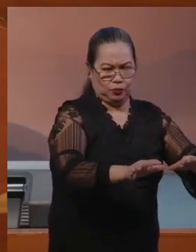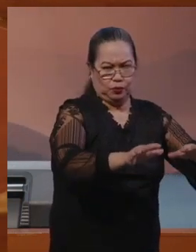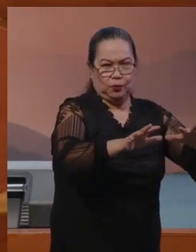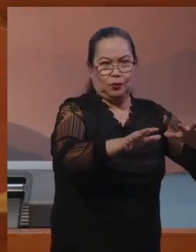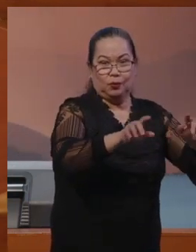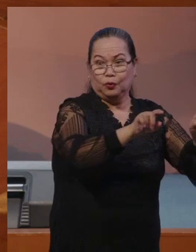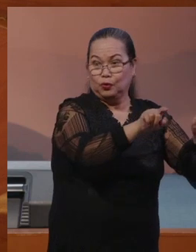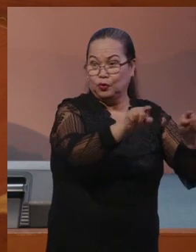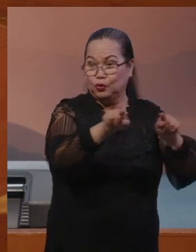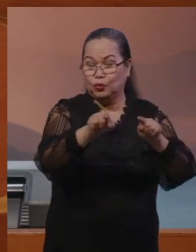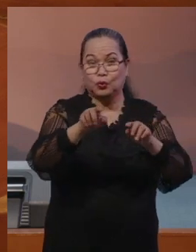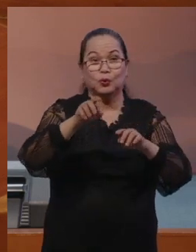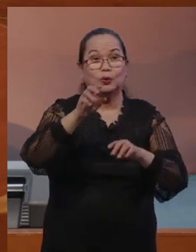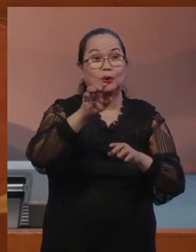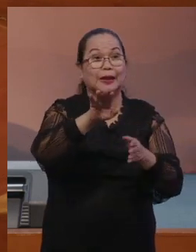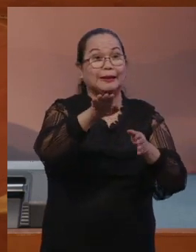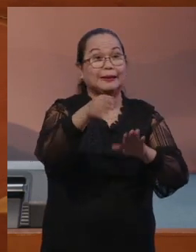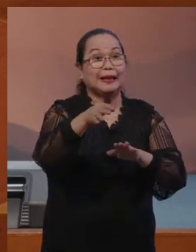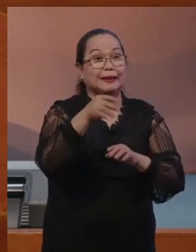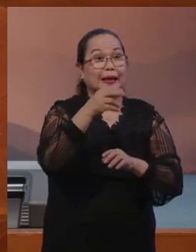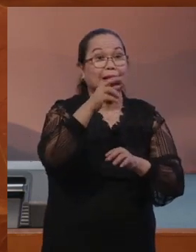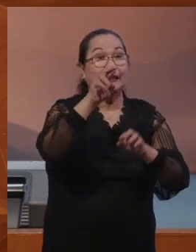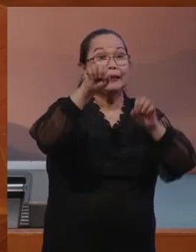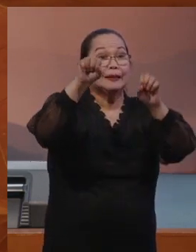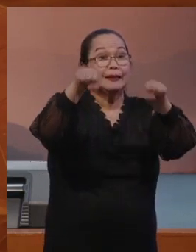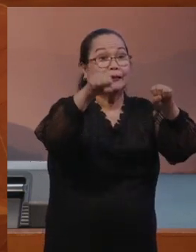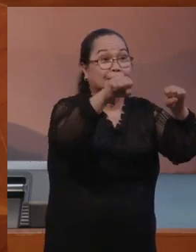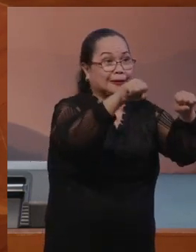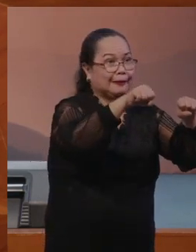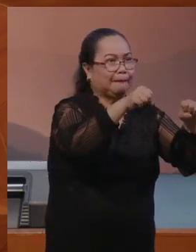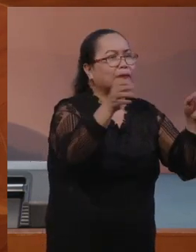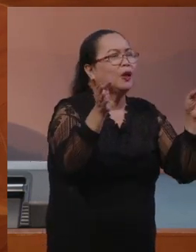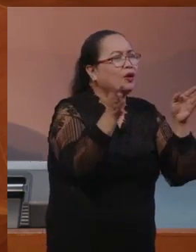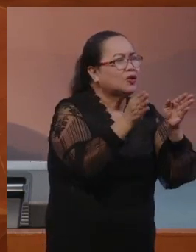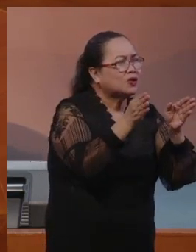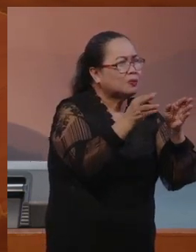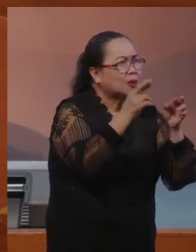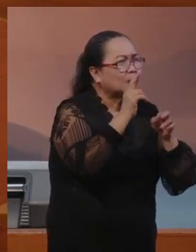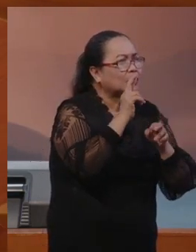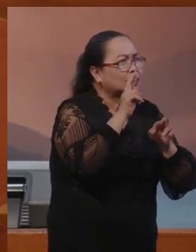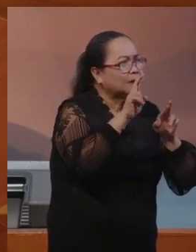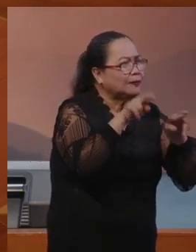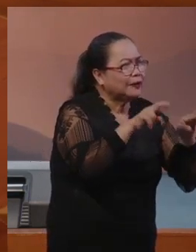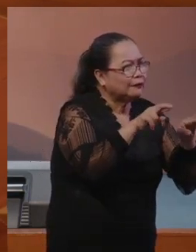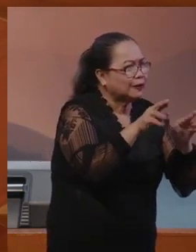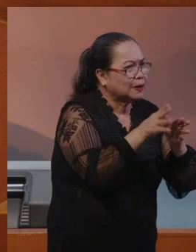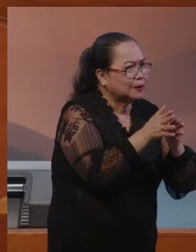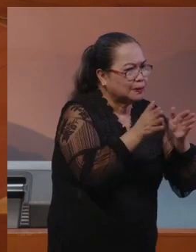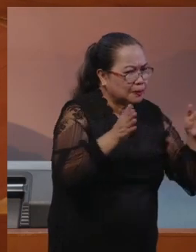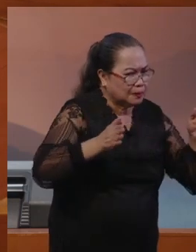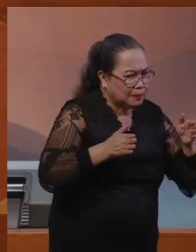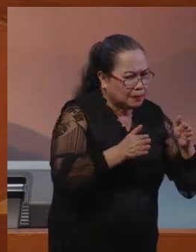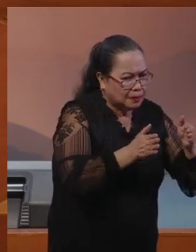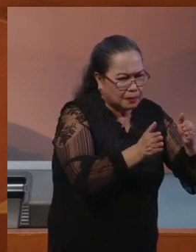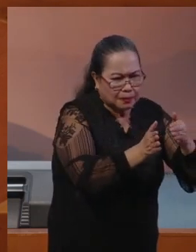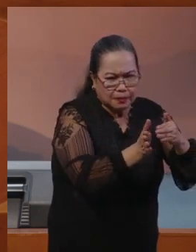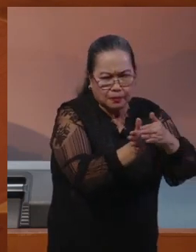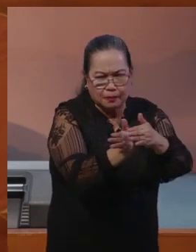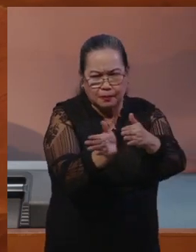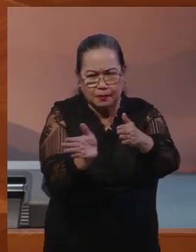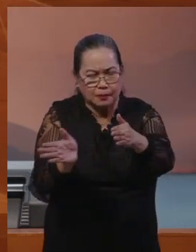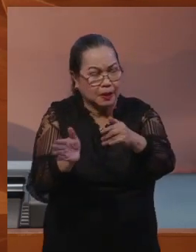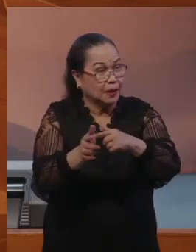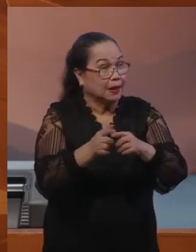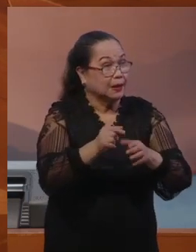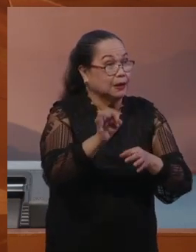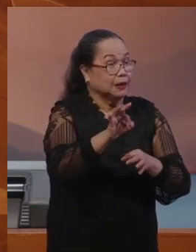Sea. So, maliit na ilog lang siya, tapos medyo papalawak na siya, papunta sa Dead Sea. Nandun po